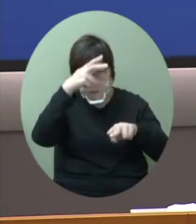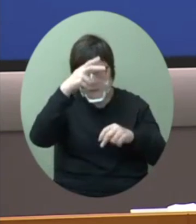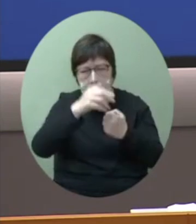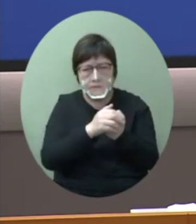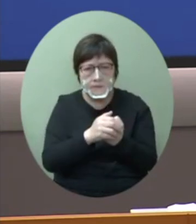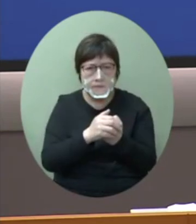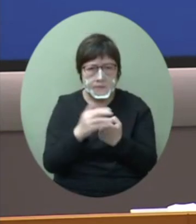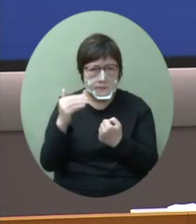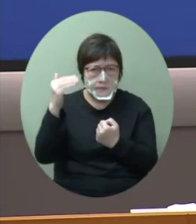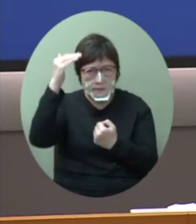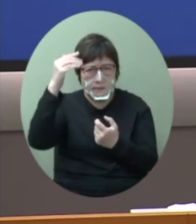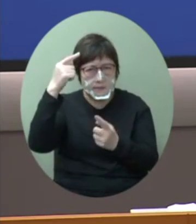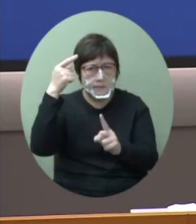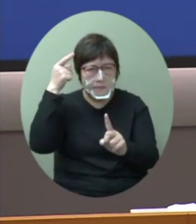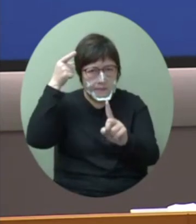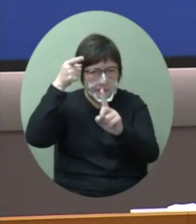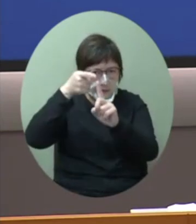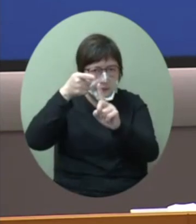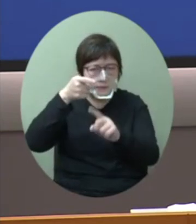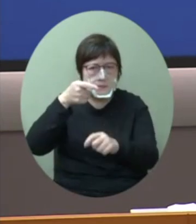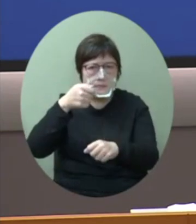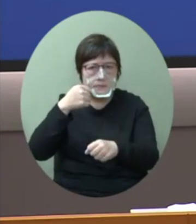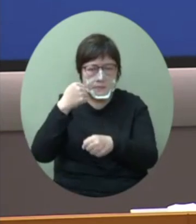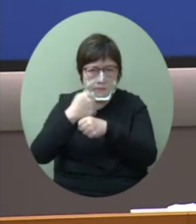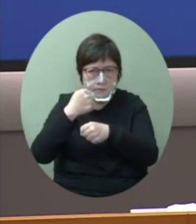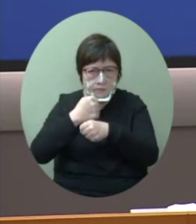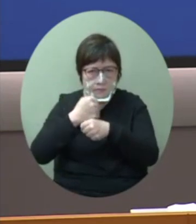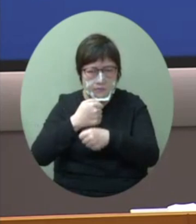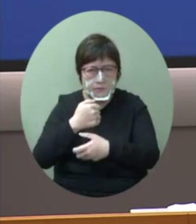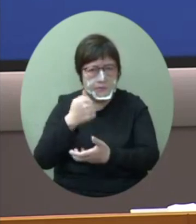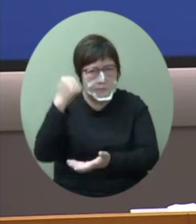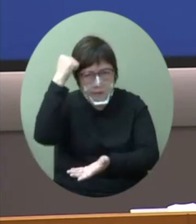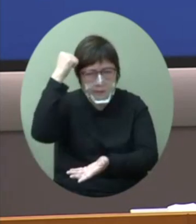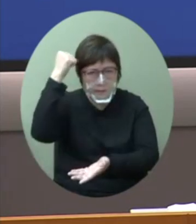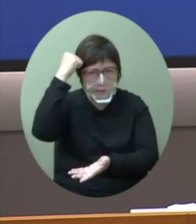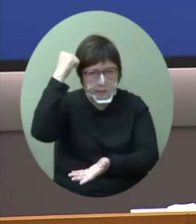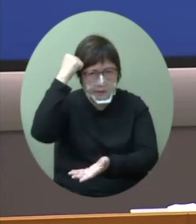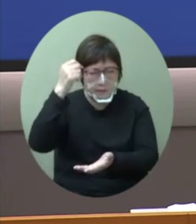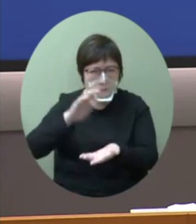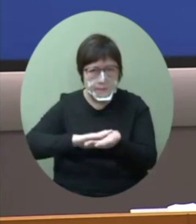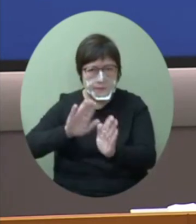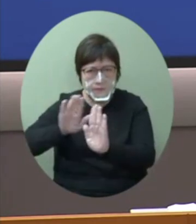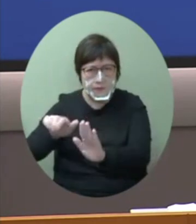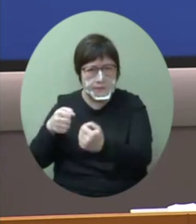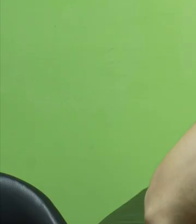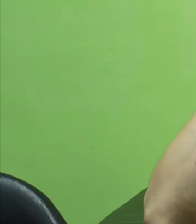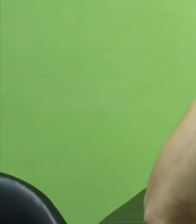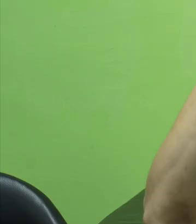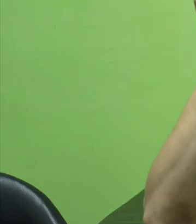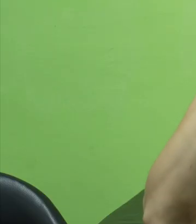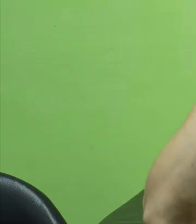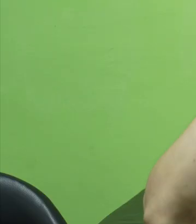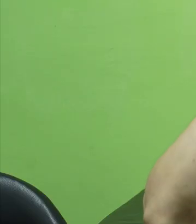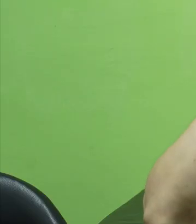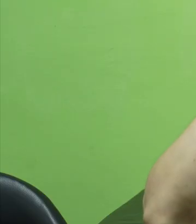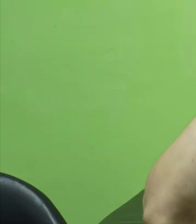高的指標呢，去進行這一場這麼困難的抗疫戰。多謝大家。 即復